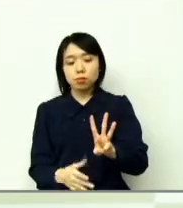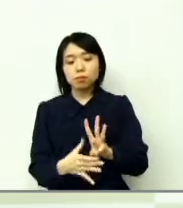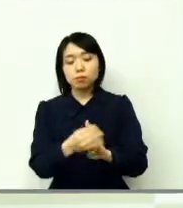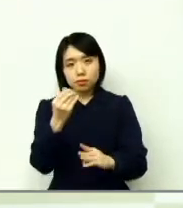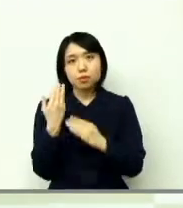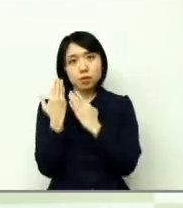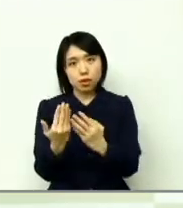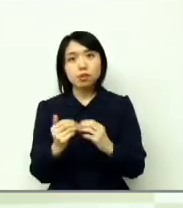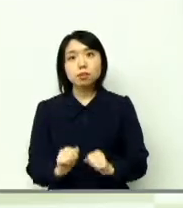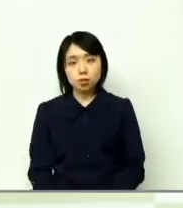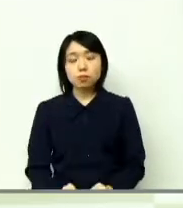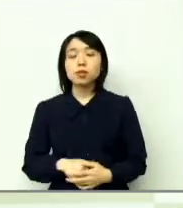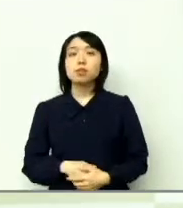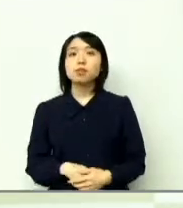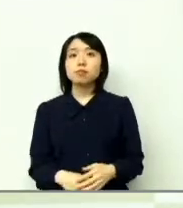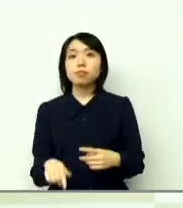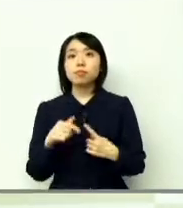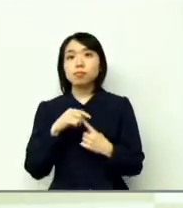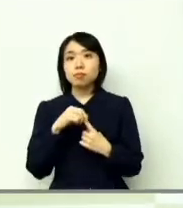しくお願いします。